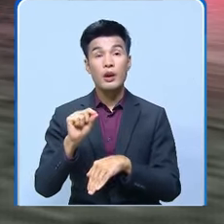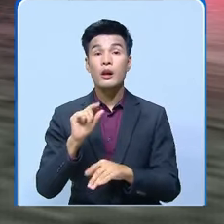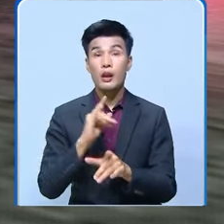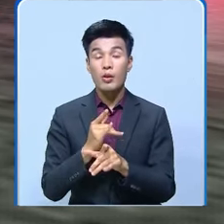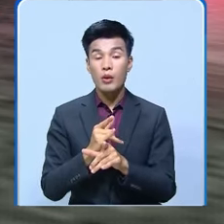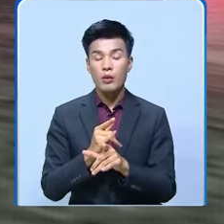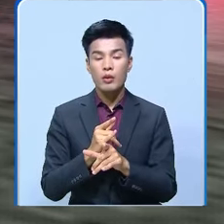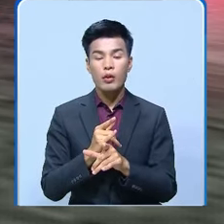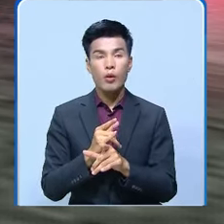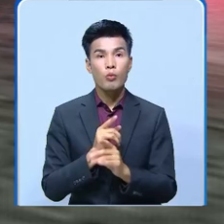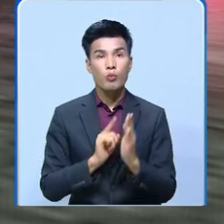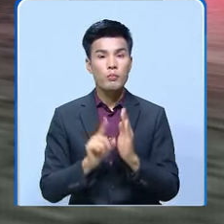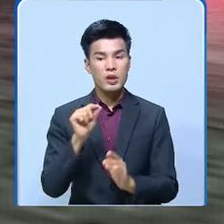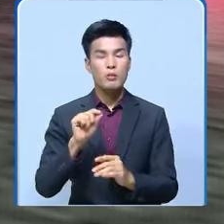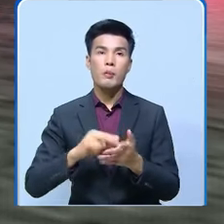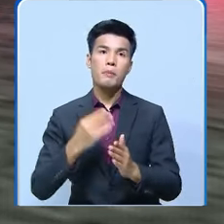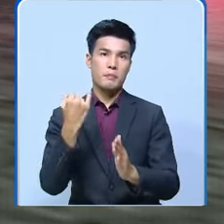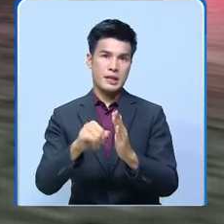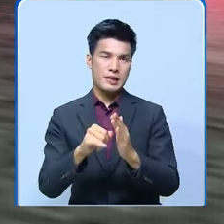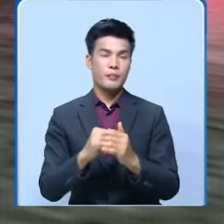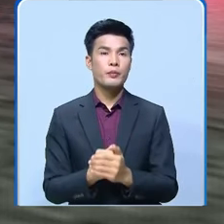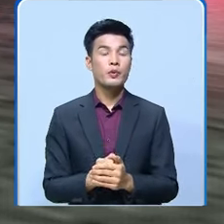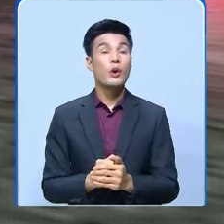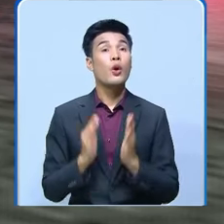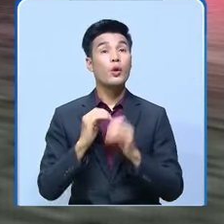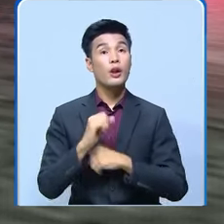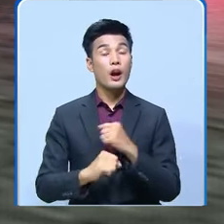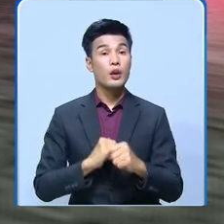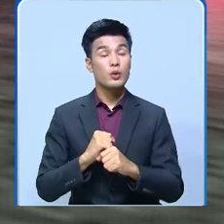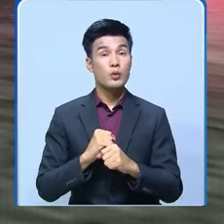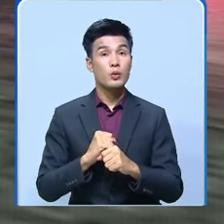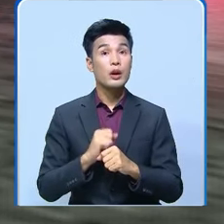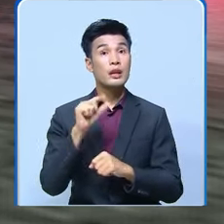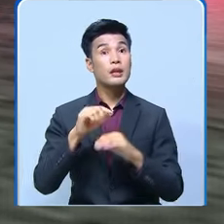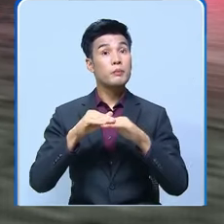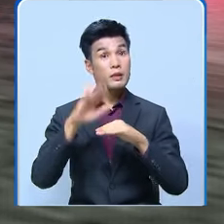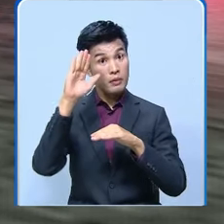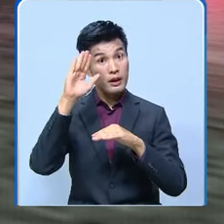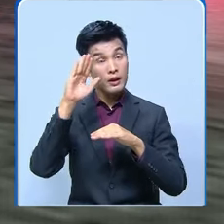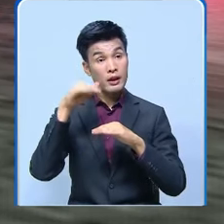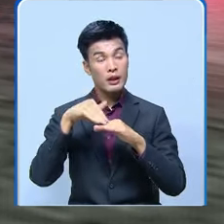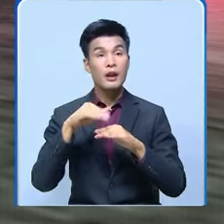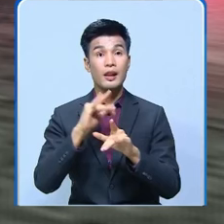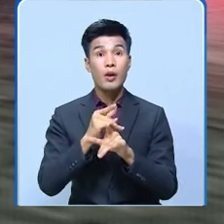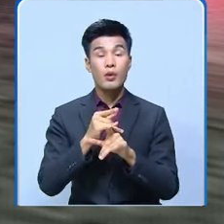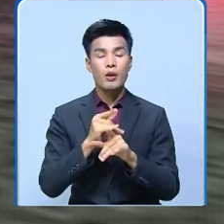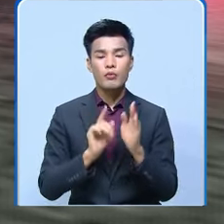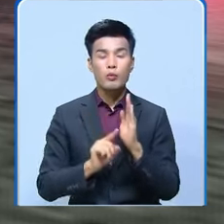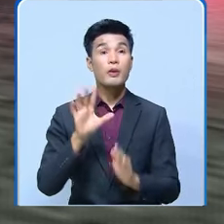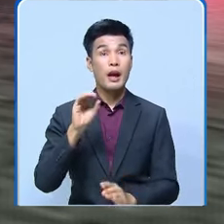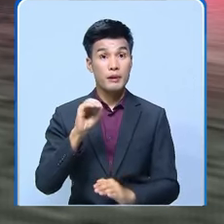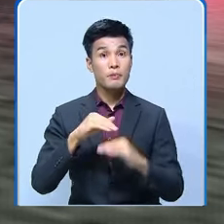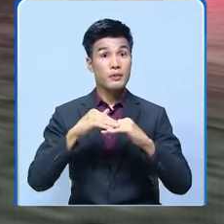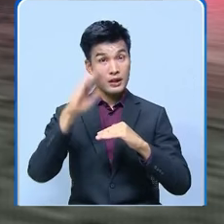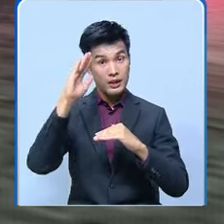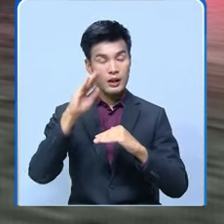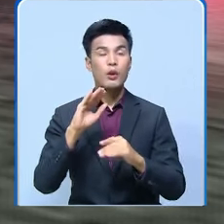เลือดเกิน 20มิลกรัมเปอร์เซถือว่าเมาเลยส่วนผู้ที่มีอายุเกินนะ 20ปีขึ้นไปแอลกอฮอล์ในเลือดเกิน 50มกร